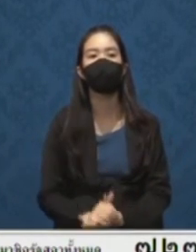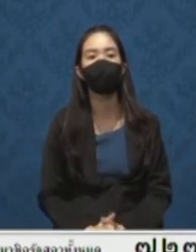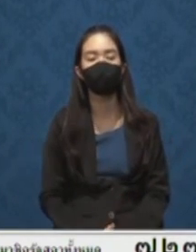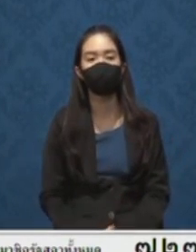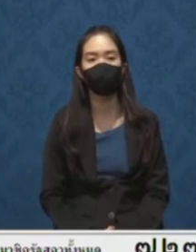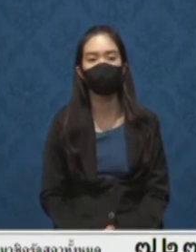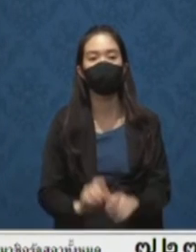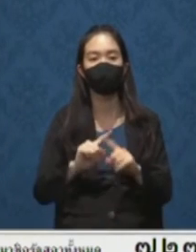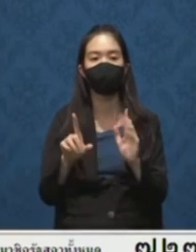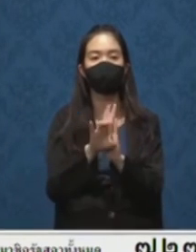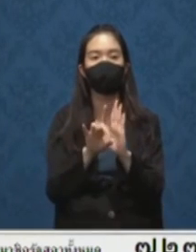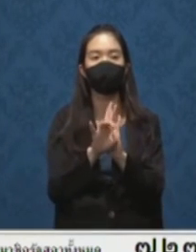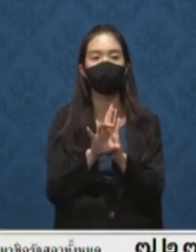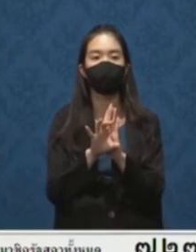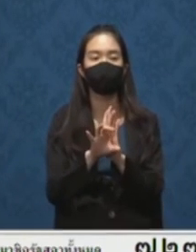สุดท้าย